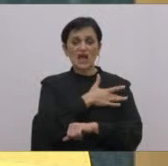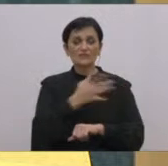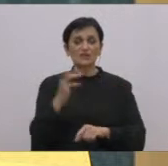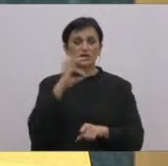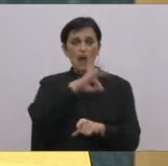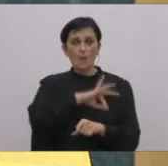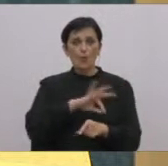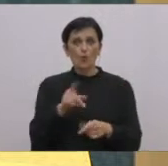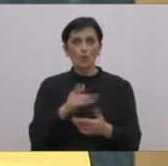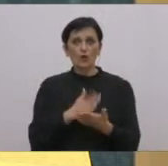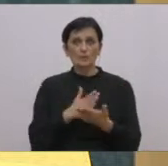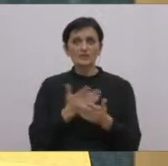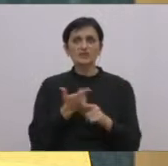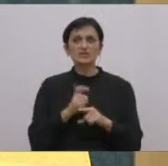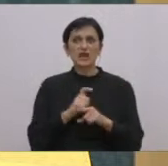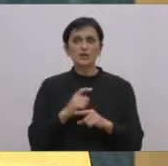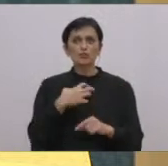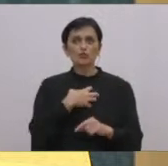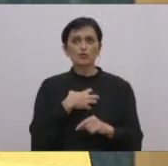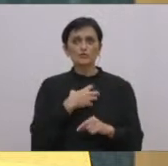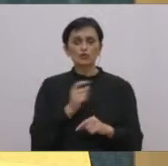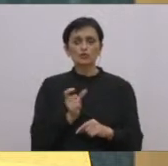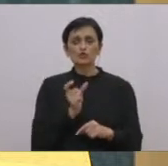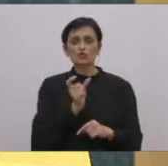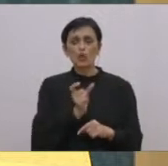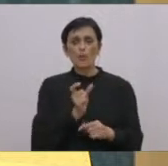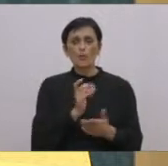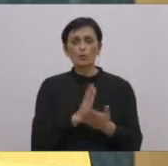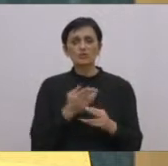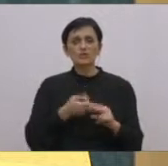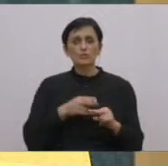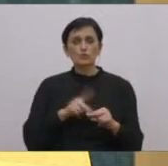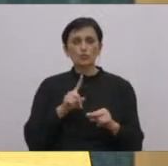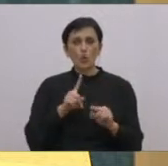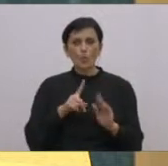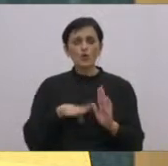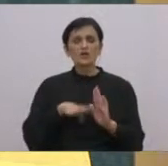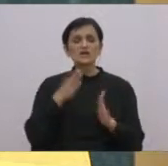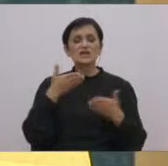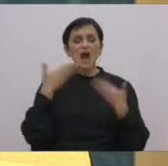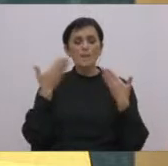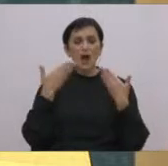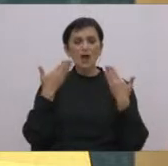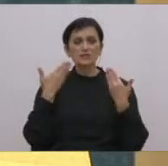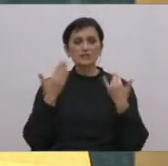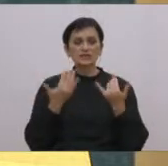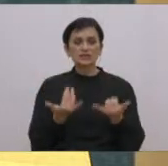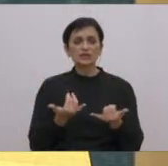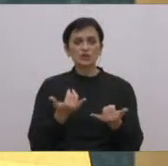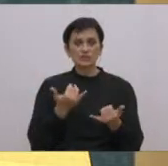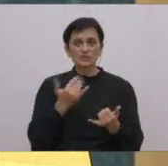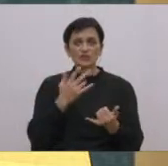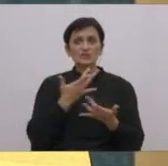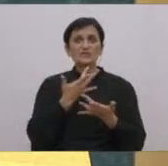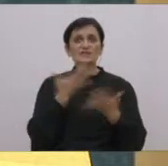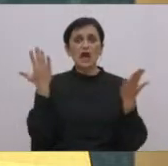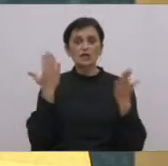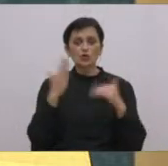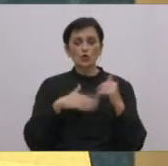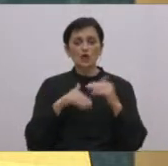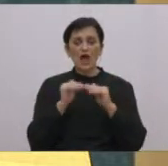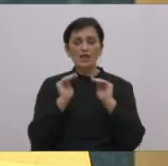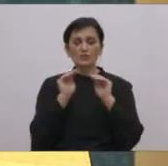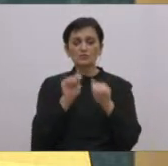გამოყენება ხდება. ძალიან მნიშვნელოვანი კომპონენტია იმისთვის, რომ კიდევ უფრო გამარტივდეს, კიდევ უფრო საჯარო და კიდევ უფრო